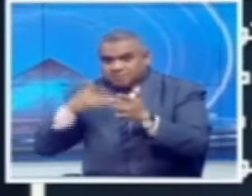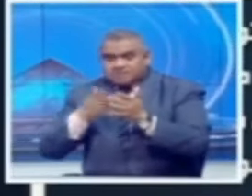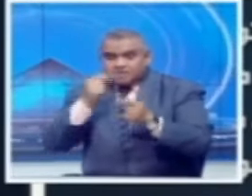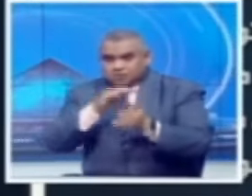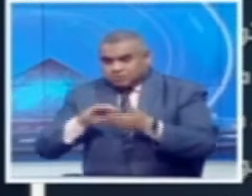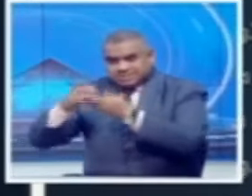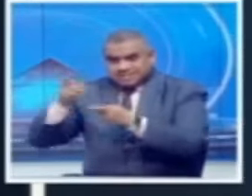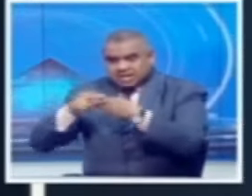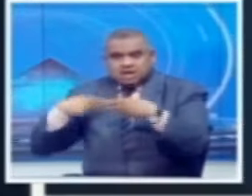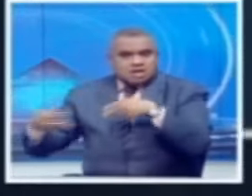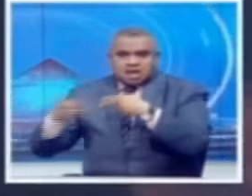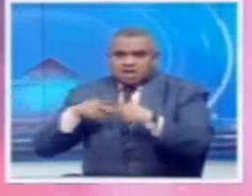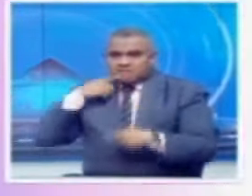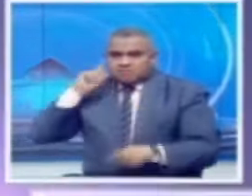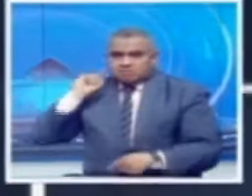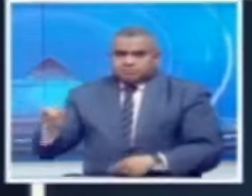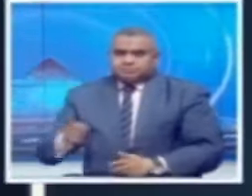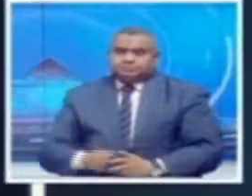عليها.